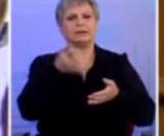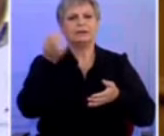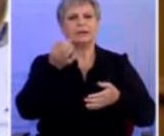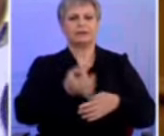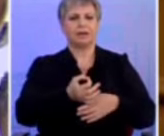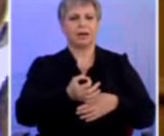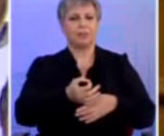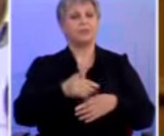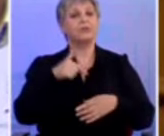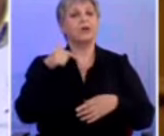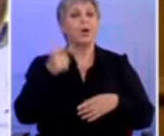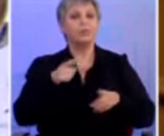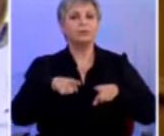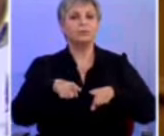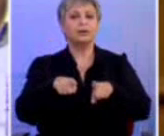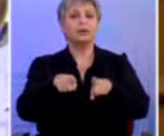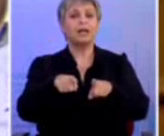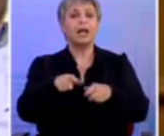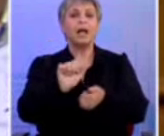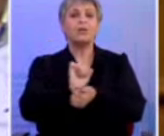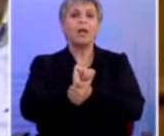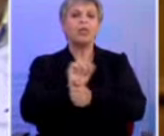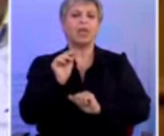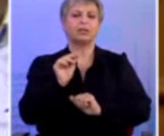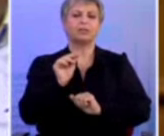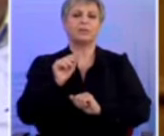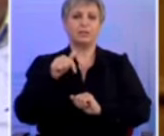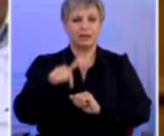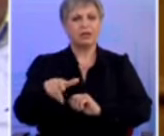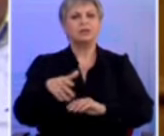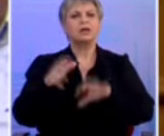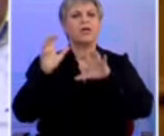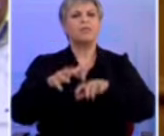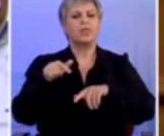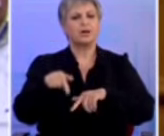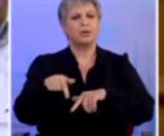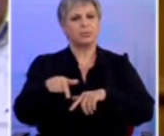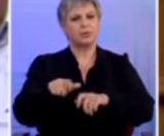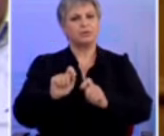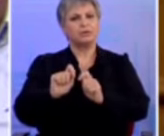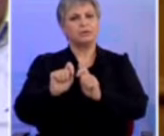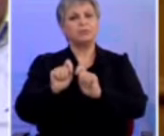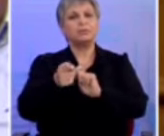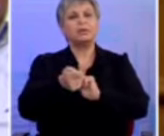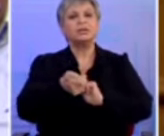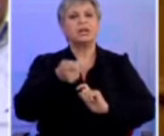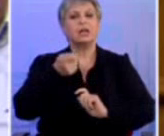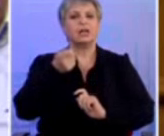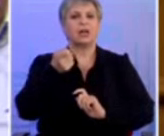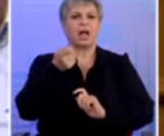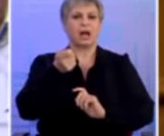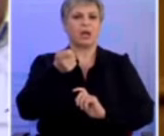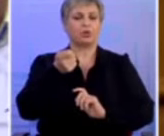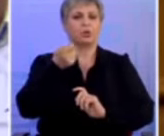απόφαση το φθινόπωρο να γίνει η αναδιάρθρωση και του χρέους που έχει συσσωρευτεί και είναι